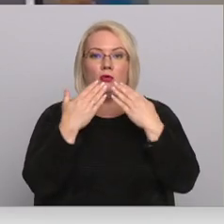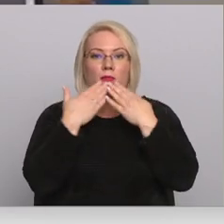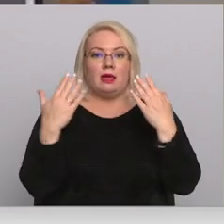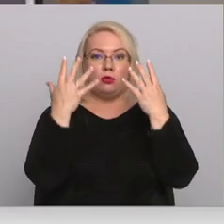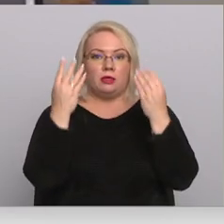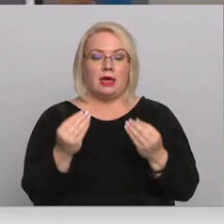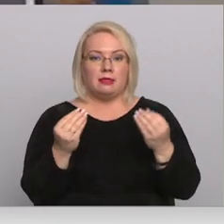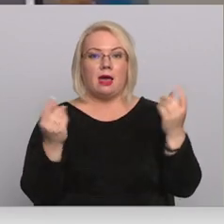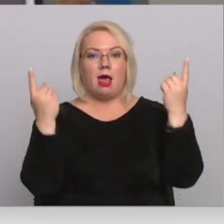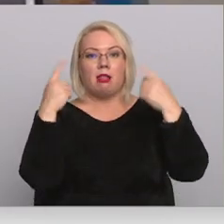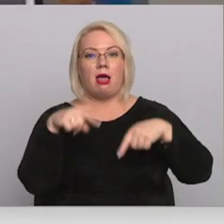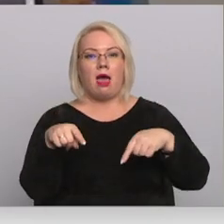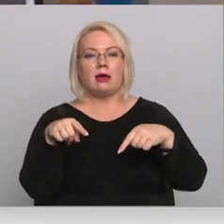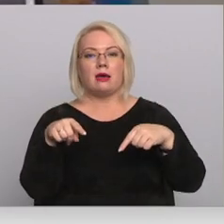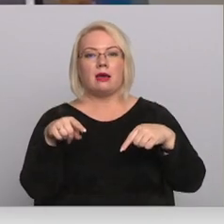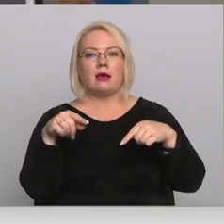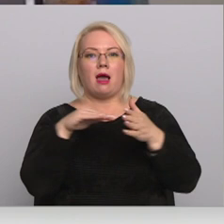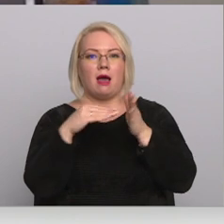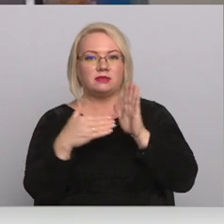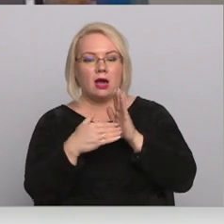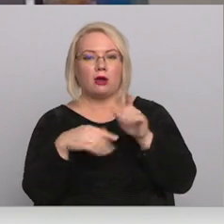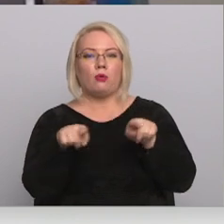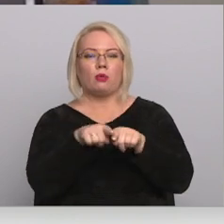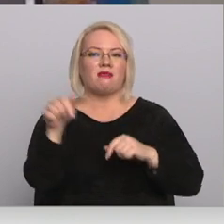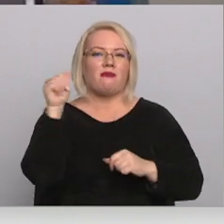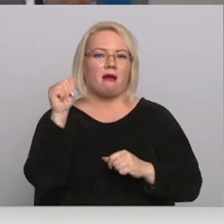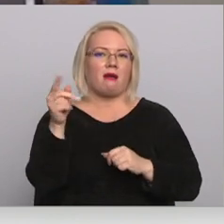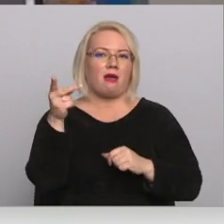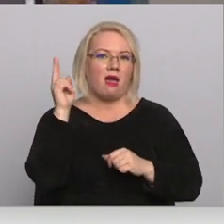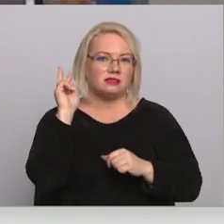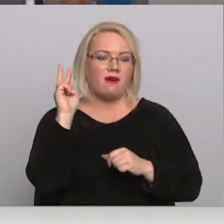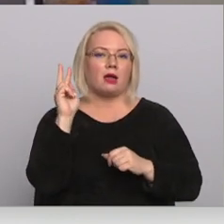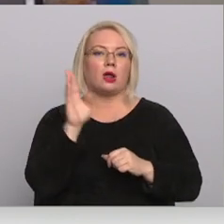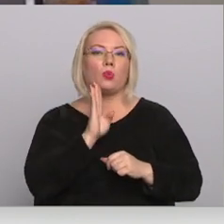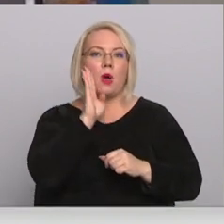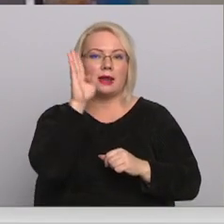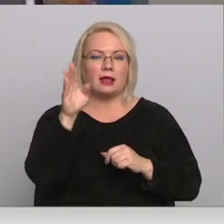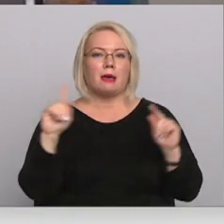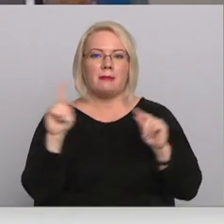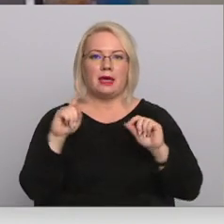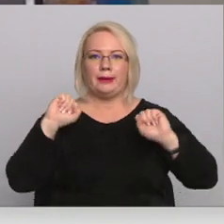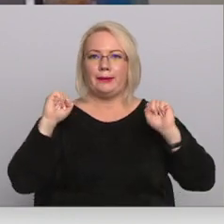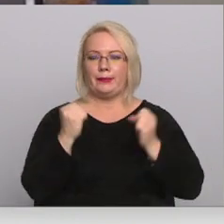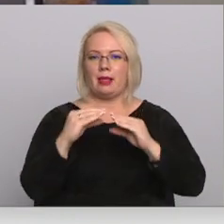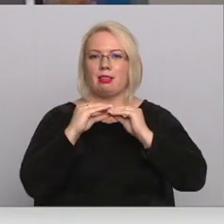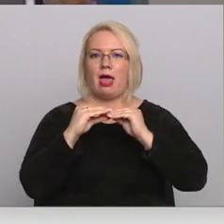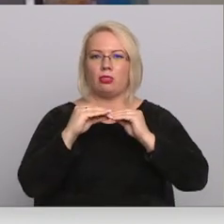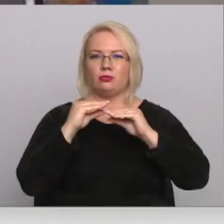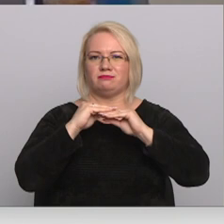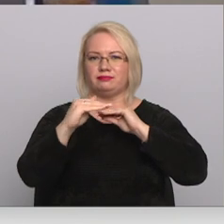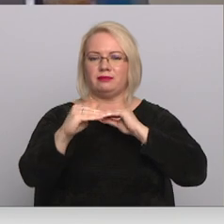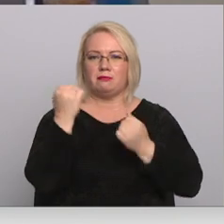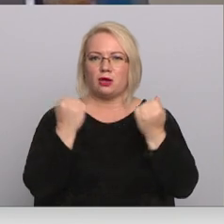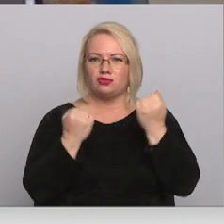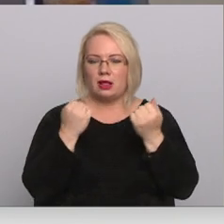dienu laiku prognozi un vakardienu, aizvakardienu, kad no rītiem ir apladojušas automašīnas, tad tas